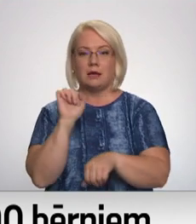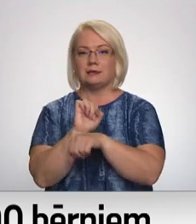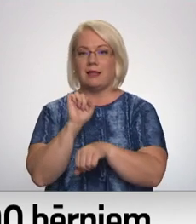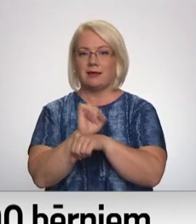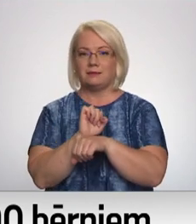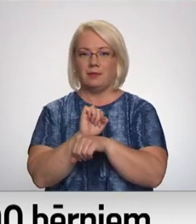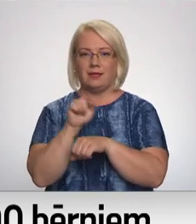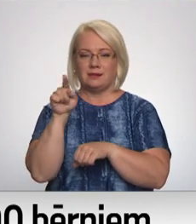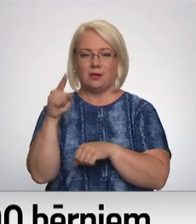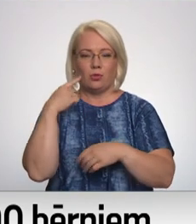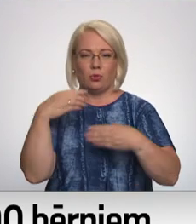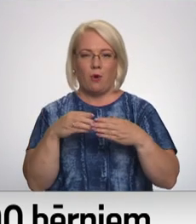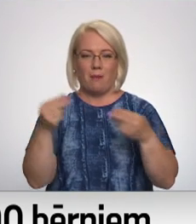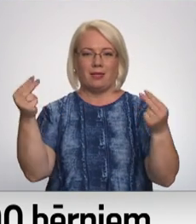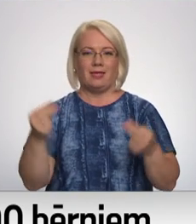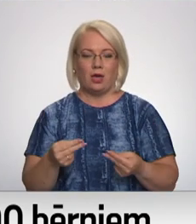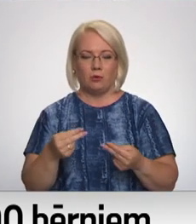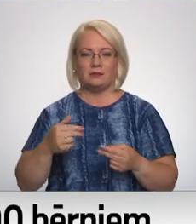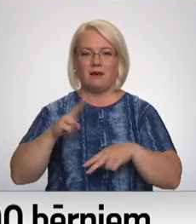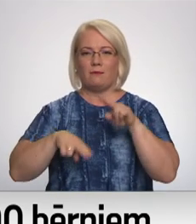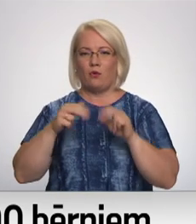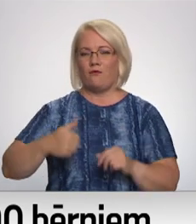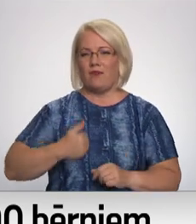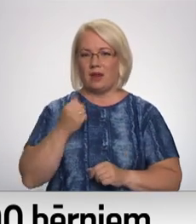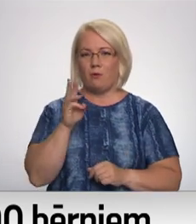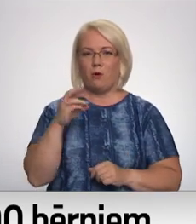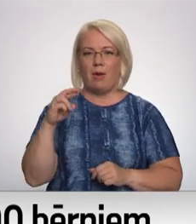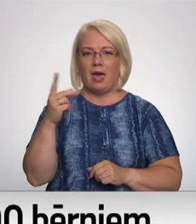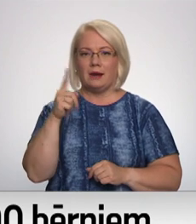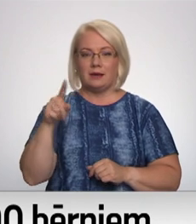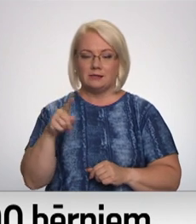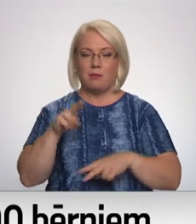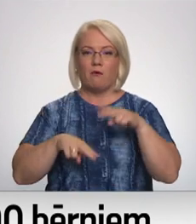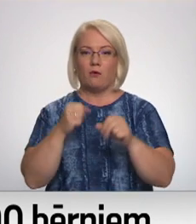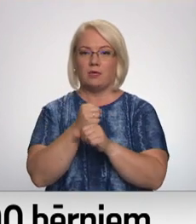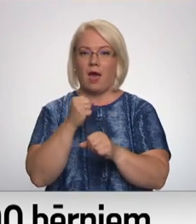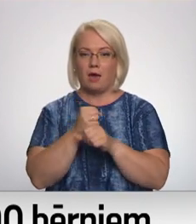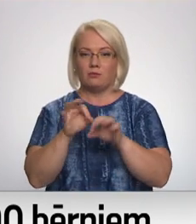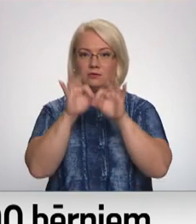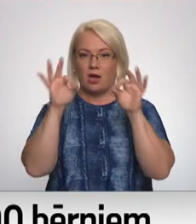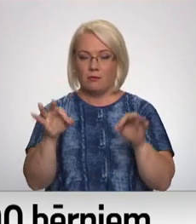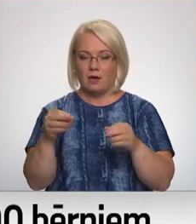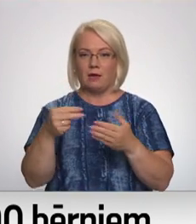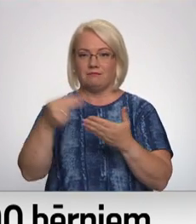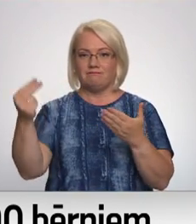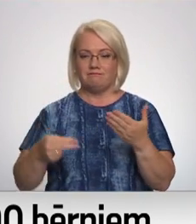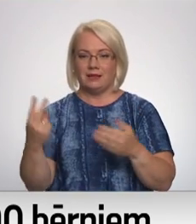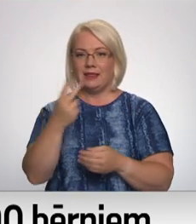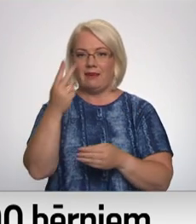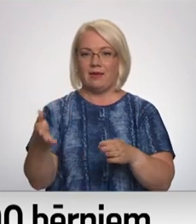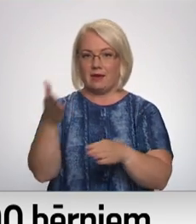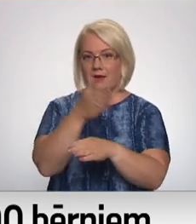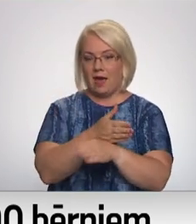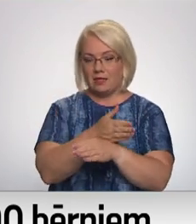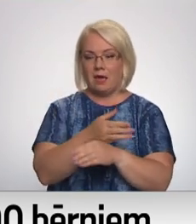ar būvu uzņēmēju Merks par pirmskolas izglītības iestādes būvdarbu sākšanu bija noslēgts pirms 2 gadiem. Pērn nogalē līgums par